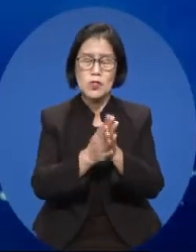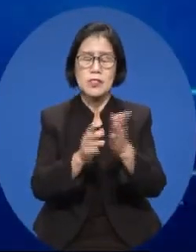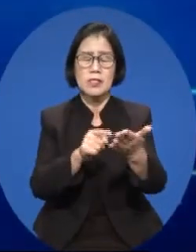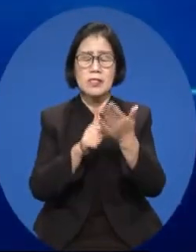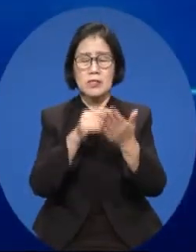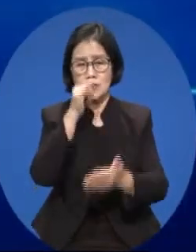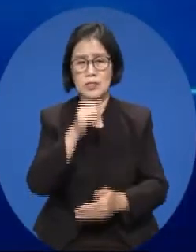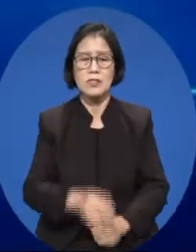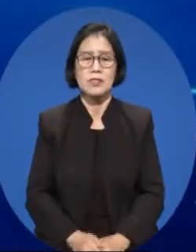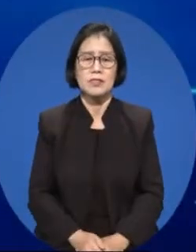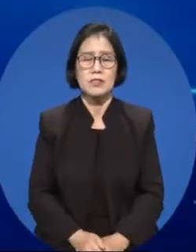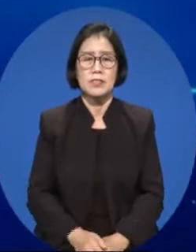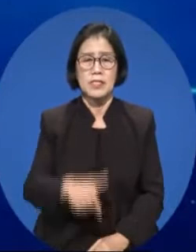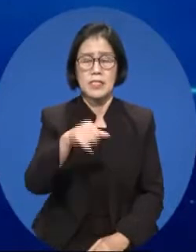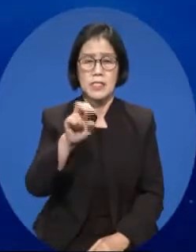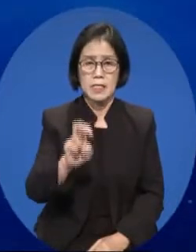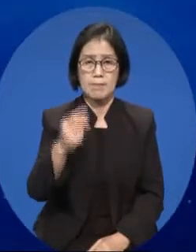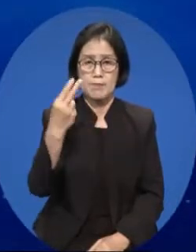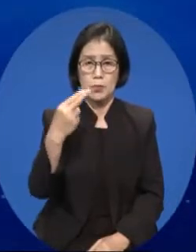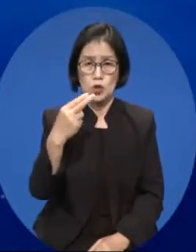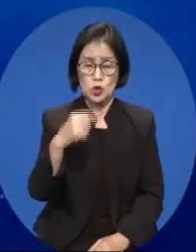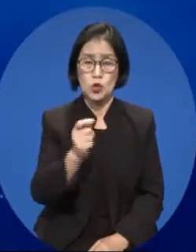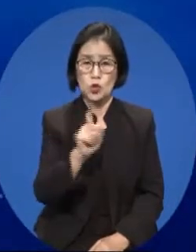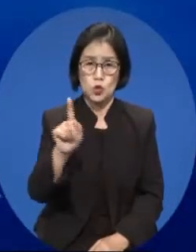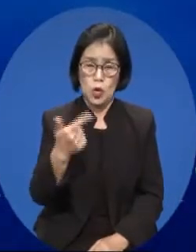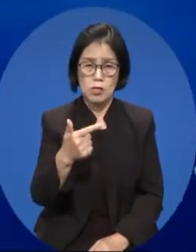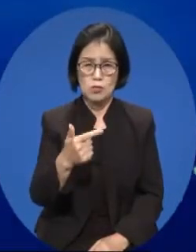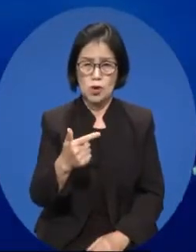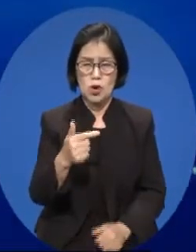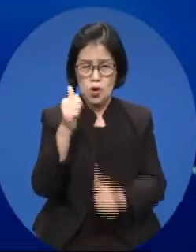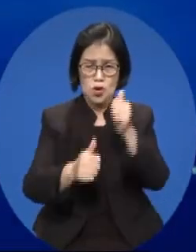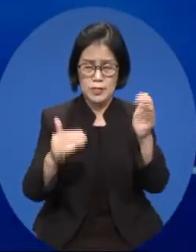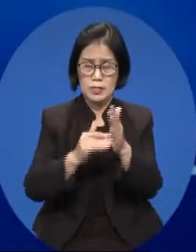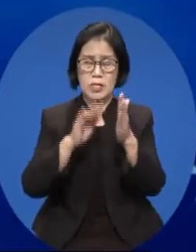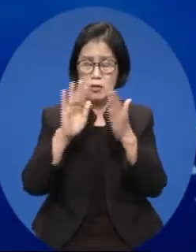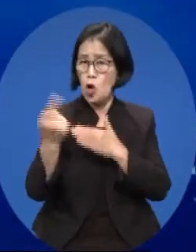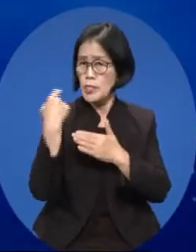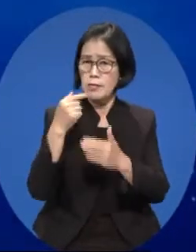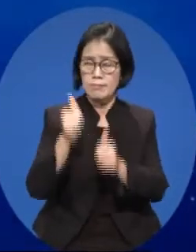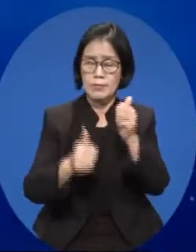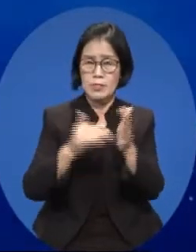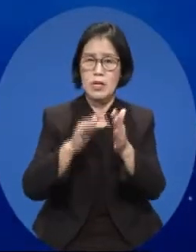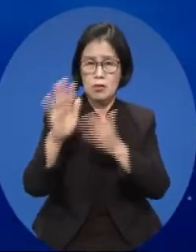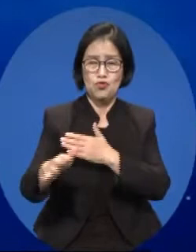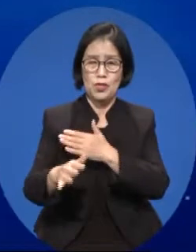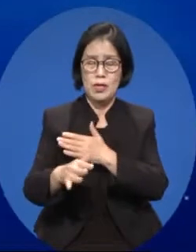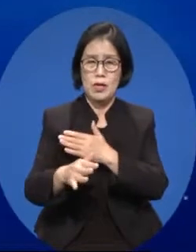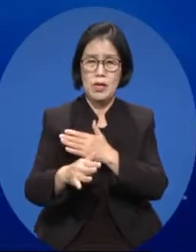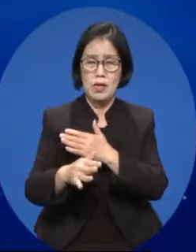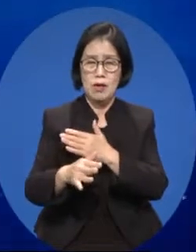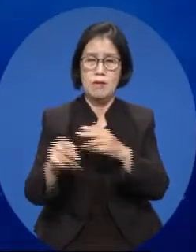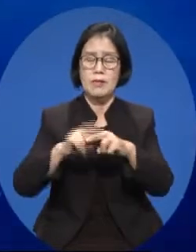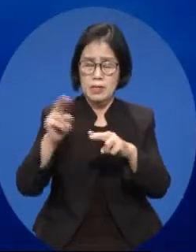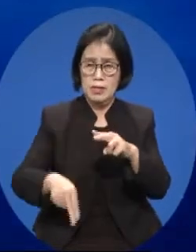생기기도 했습니다 일단 김두관 후보가 어제 전부 경선 끝내고 난 뒤 사퇴 했습니다 그런데 정책에도 보간 2주전 사퇴 할